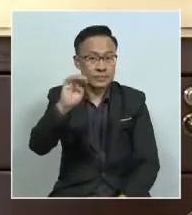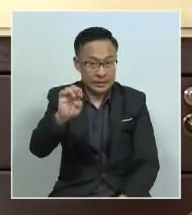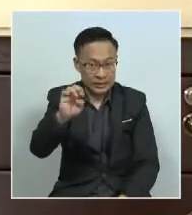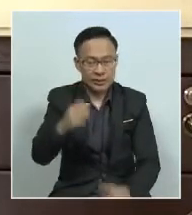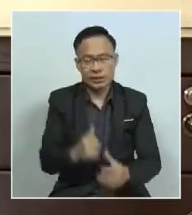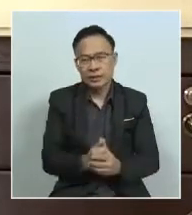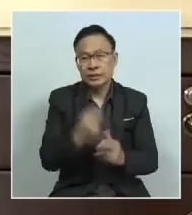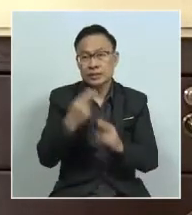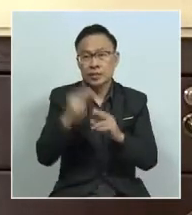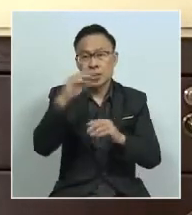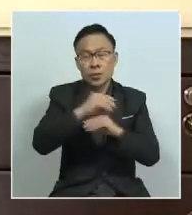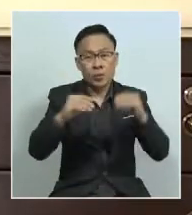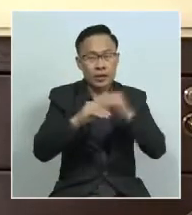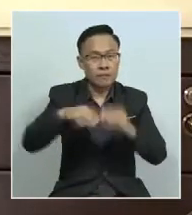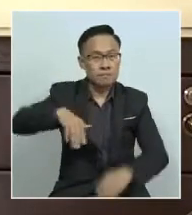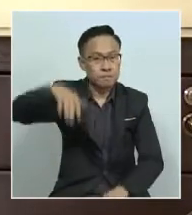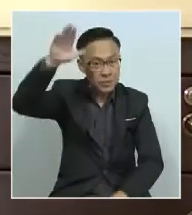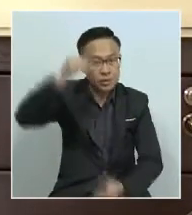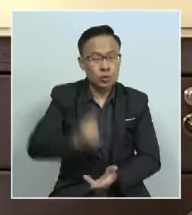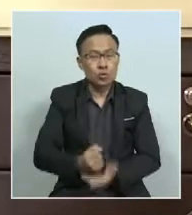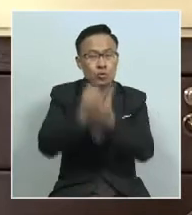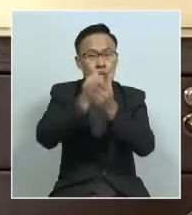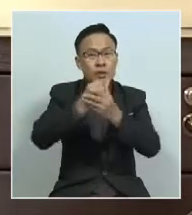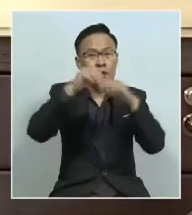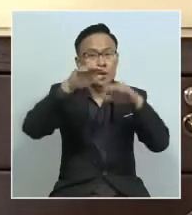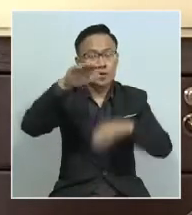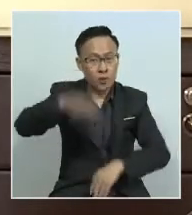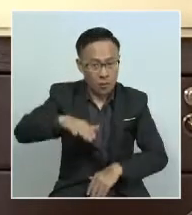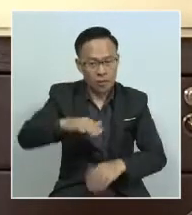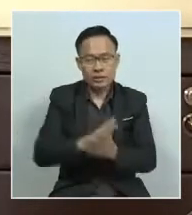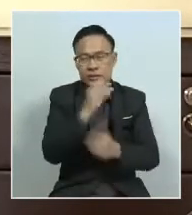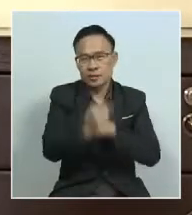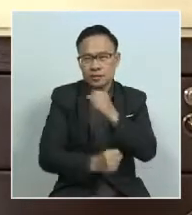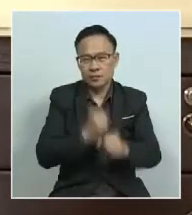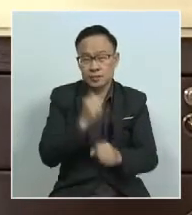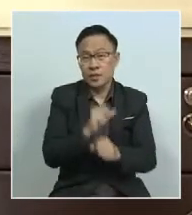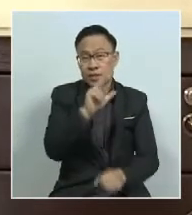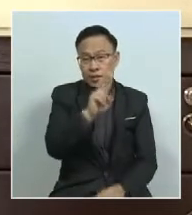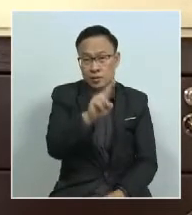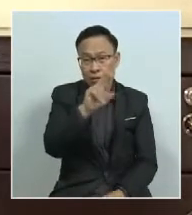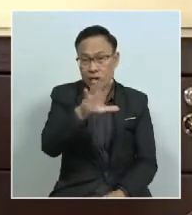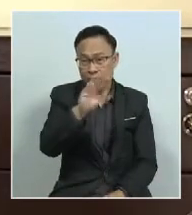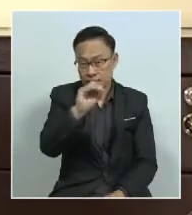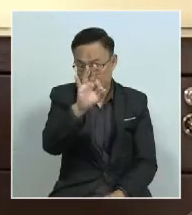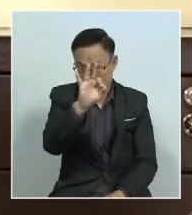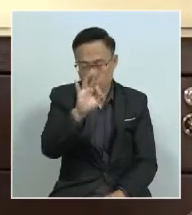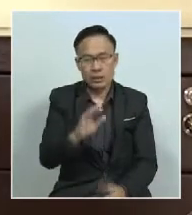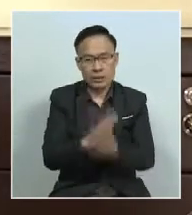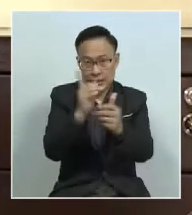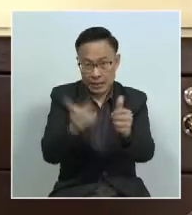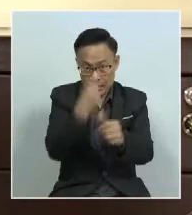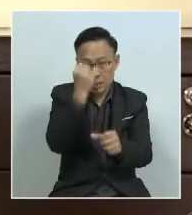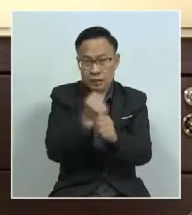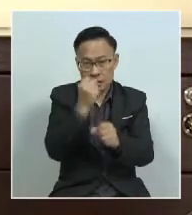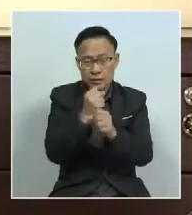ล่นน ะ เรียกว่ามาตรการพี่ช่วยน้องนะครับปี2559เนี่ยครม.เห็นชอบเรื่องของมาตรการพี่ช่วยน้องคือมาตรการช่ว